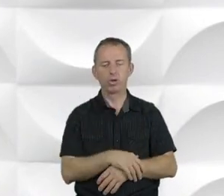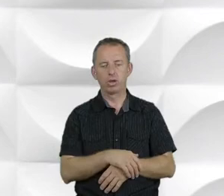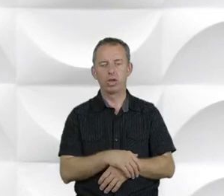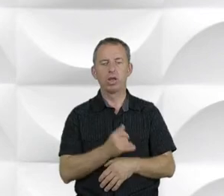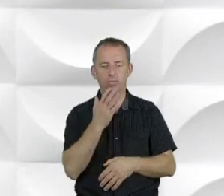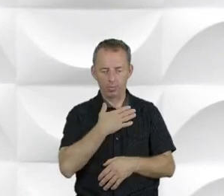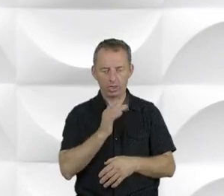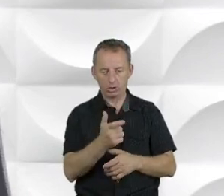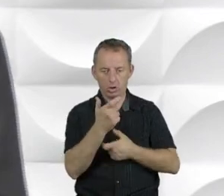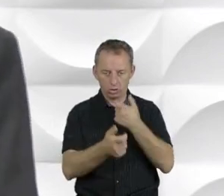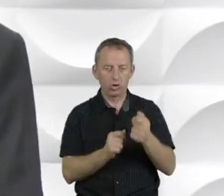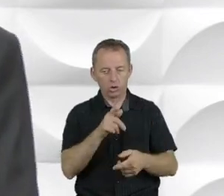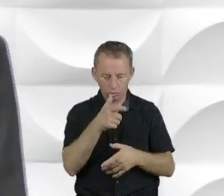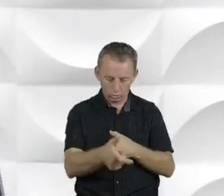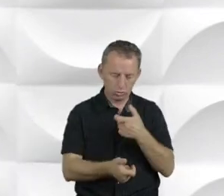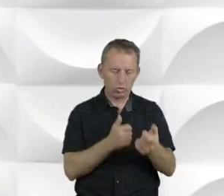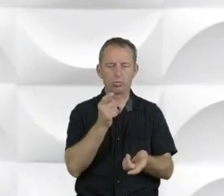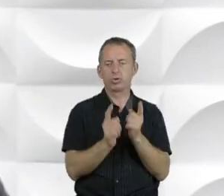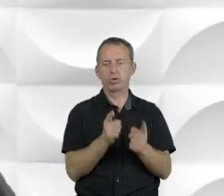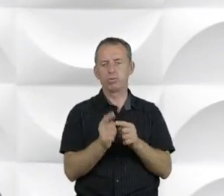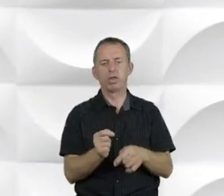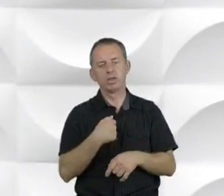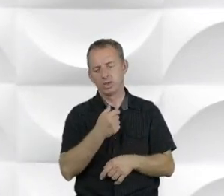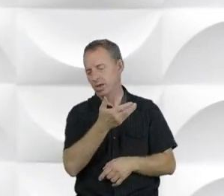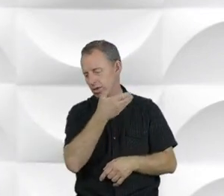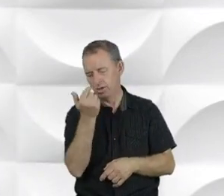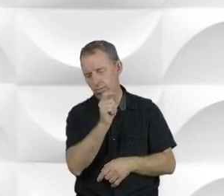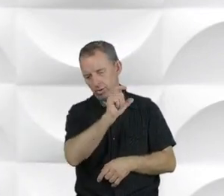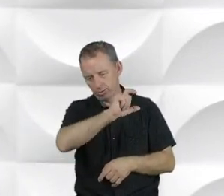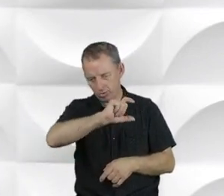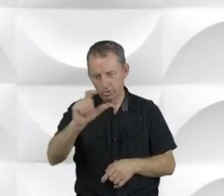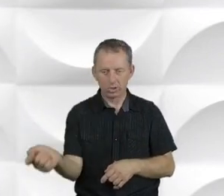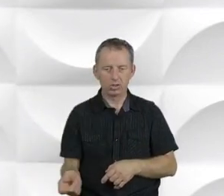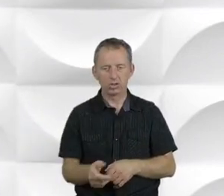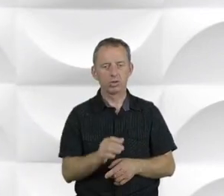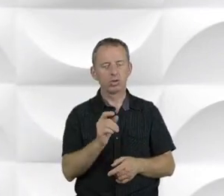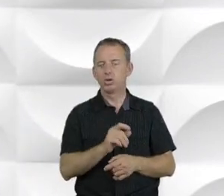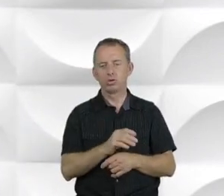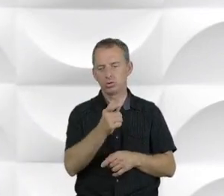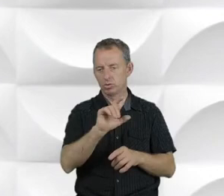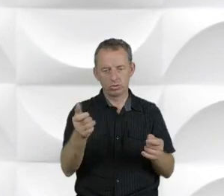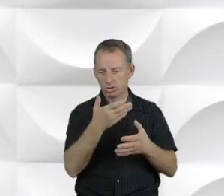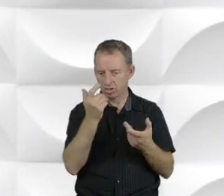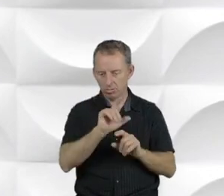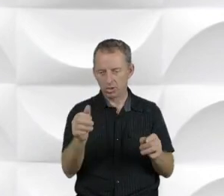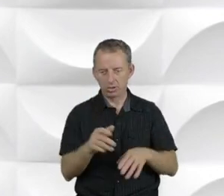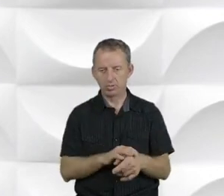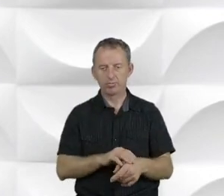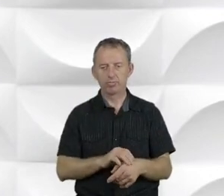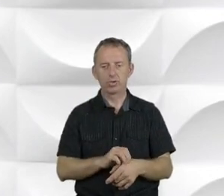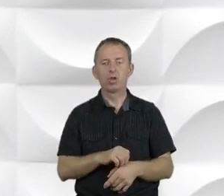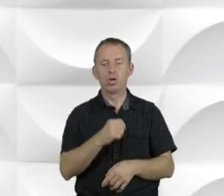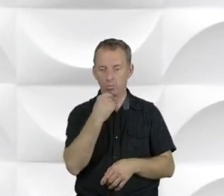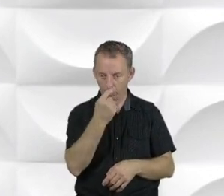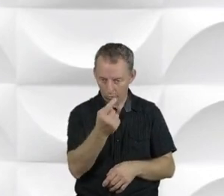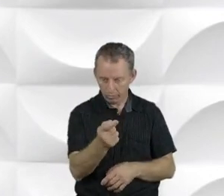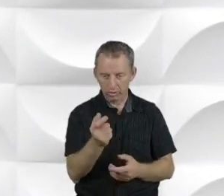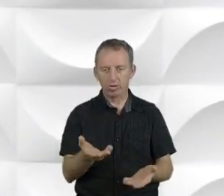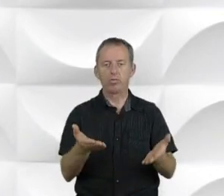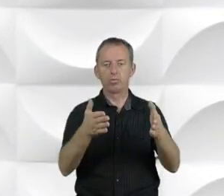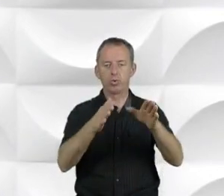masz robić, to rób szybko, bo ja nie mam czasu. Tak, nie masz czasu. O tym ci powiedziałem w